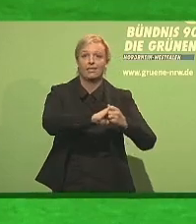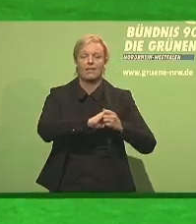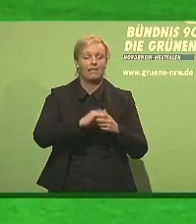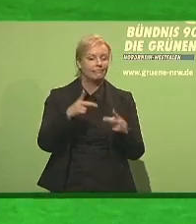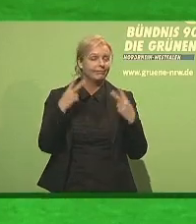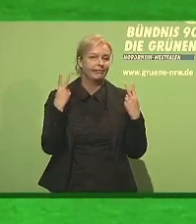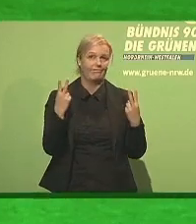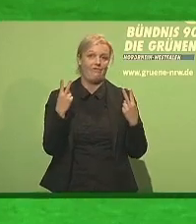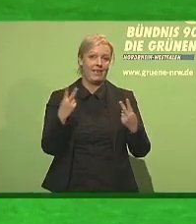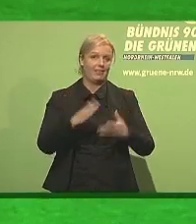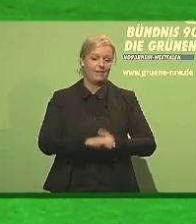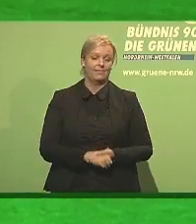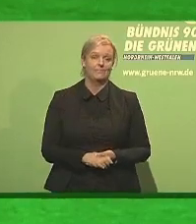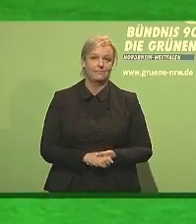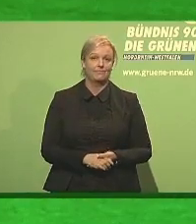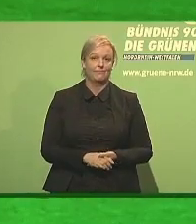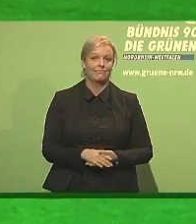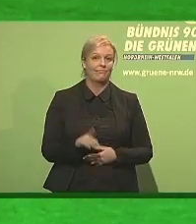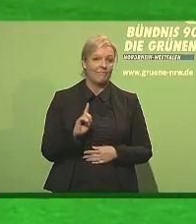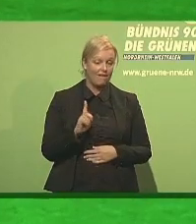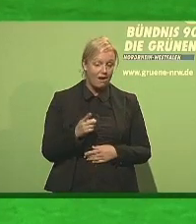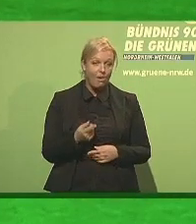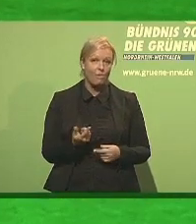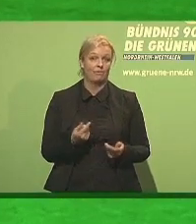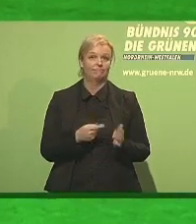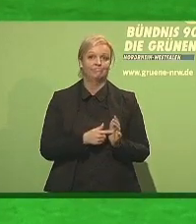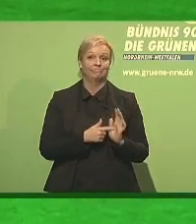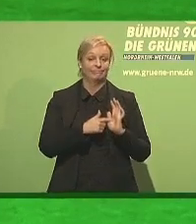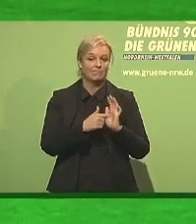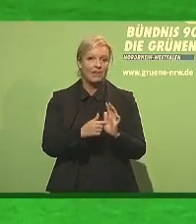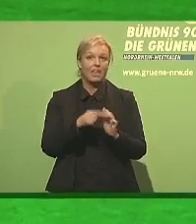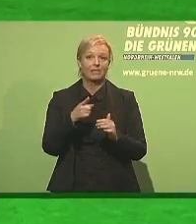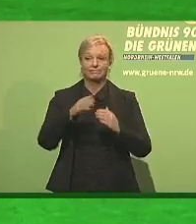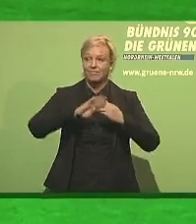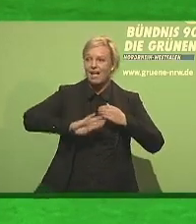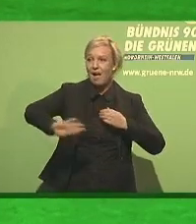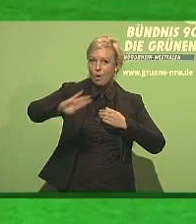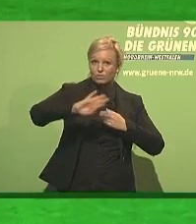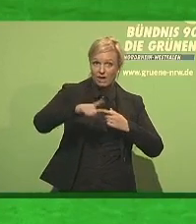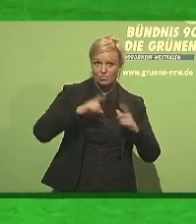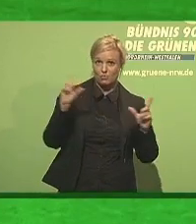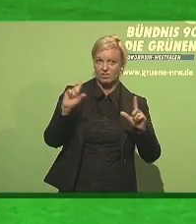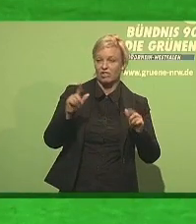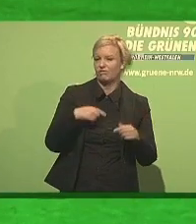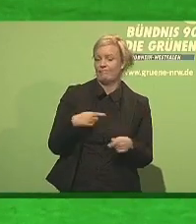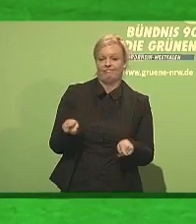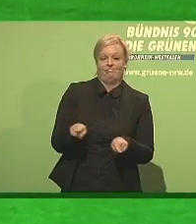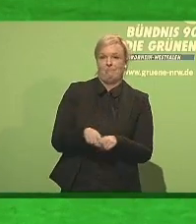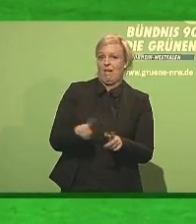sind. Und ein Zeichen dafür, dass Ausgrenzung in dieser Gesellschaft keinen Platz hat.